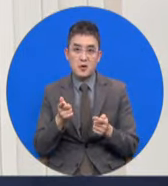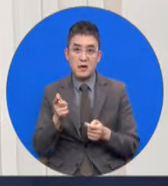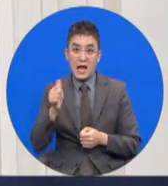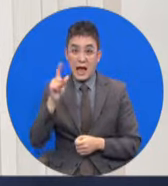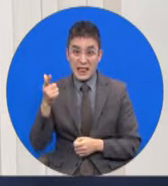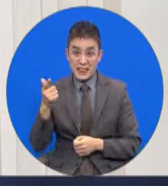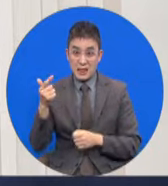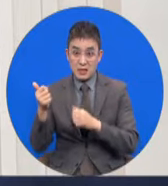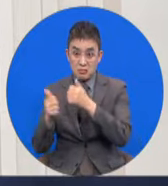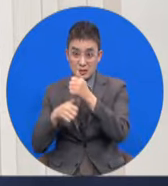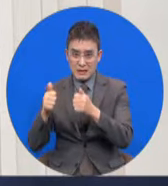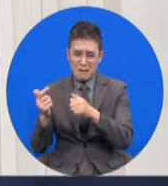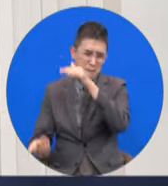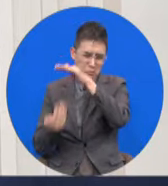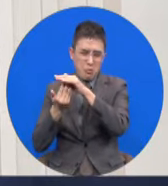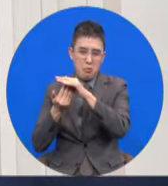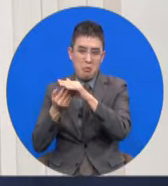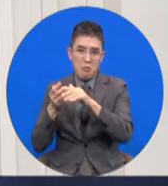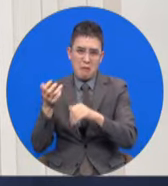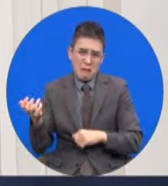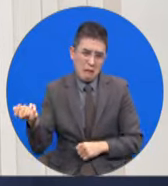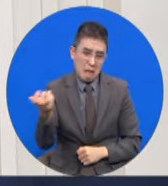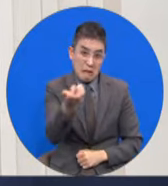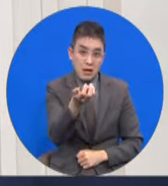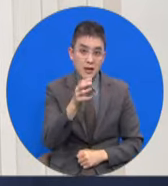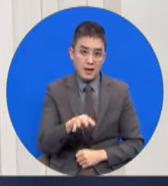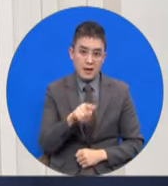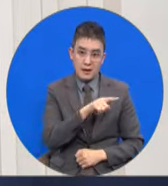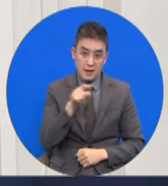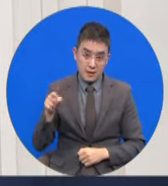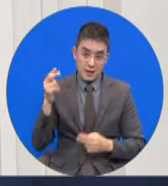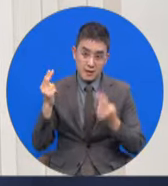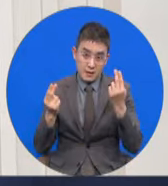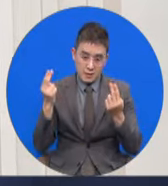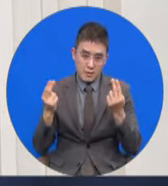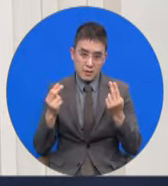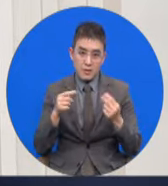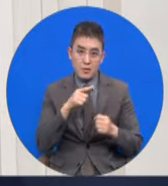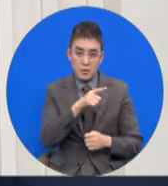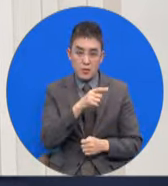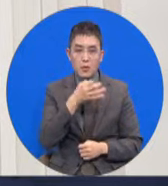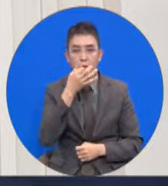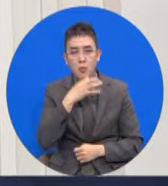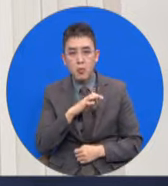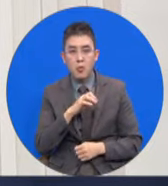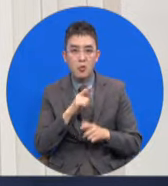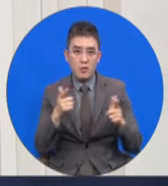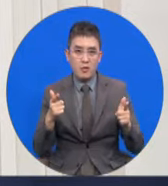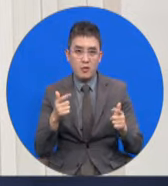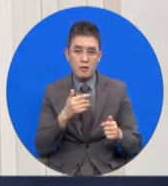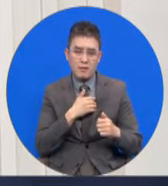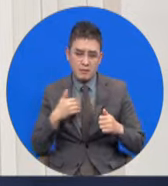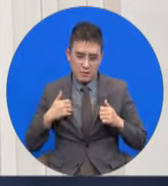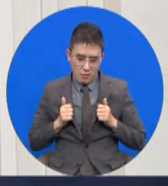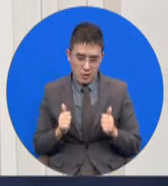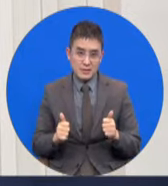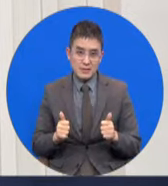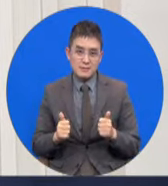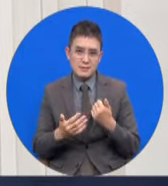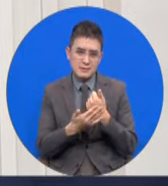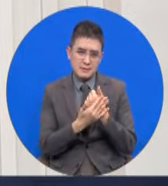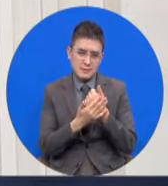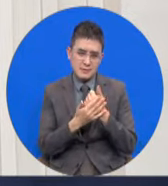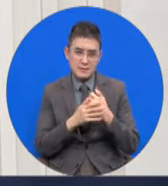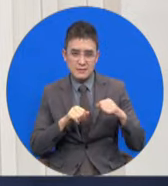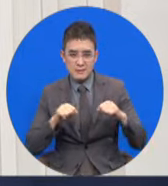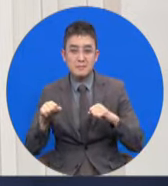못하지만 내용적으로나 실제 효과적 전략적으로는 충분히 또 열심히 선거 운동을 하셨다 그렇게